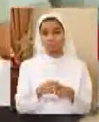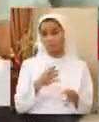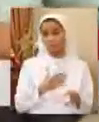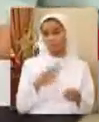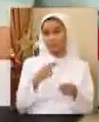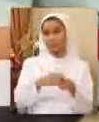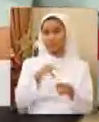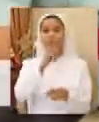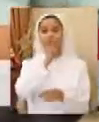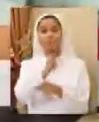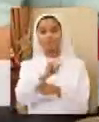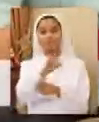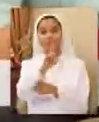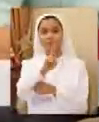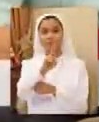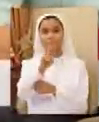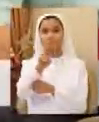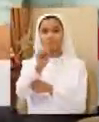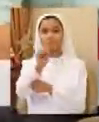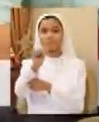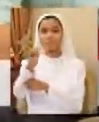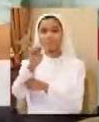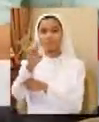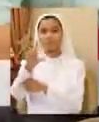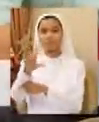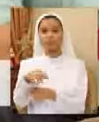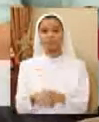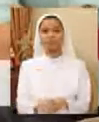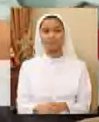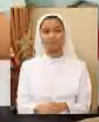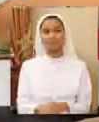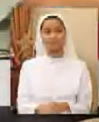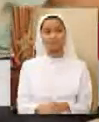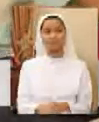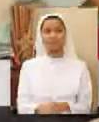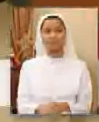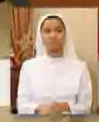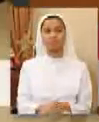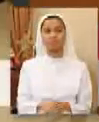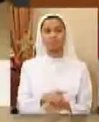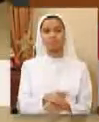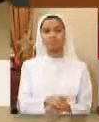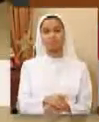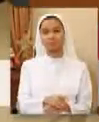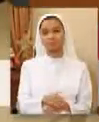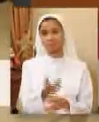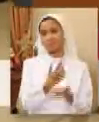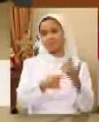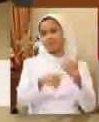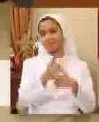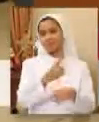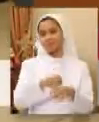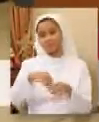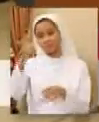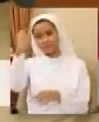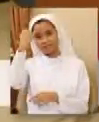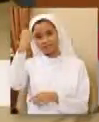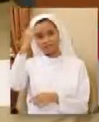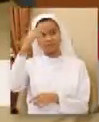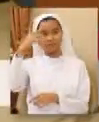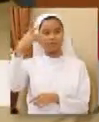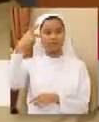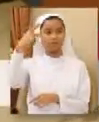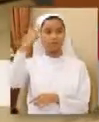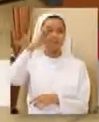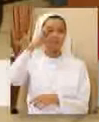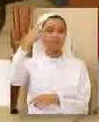What is your name? My name is Rachel Angela Carmona. Ah, and siya ay hindi, he can, no? Meron siyang